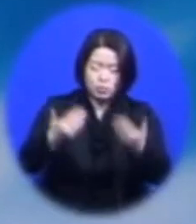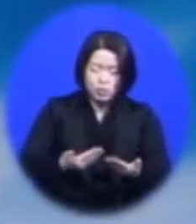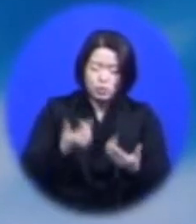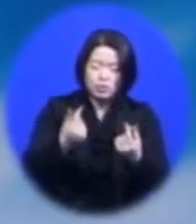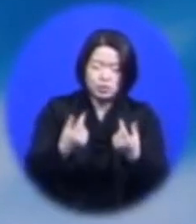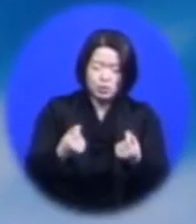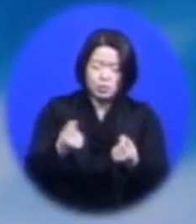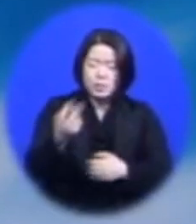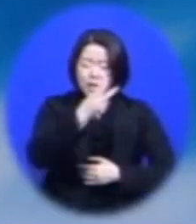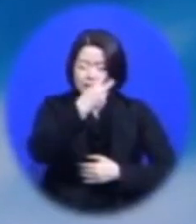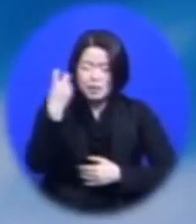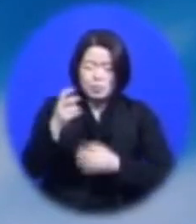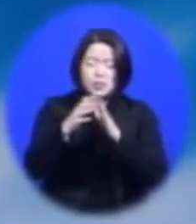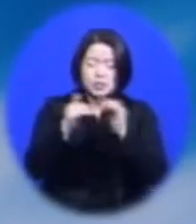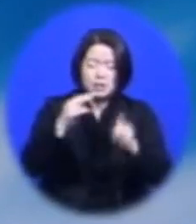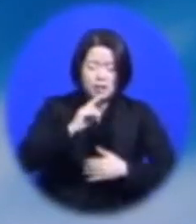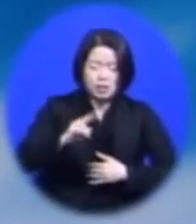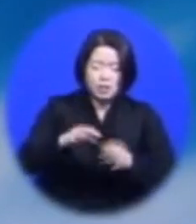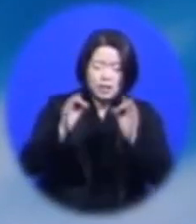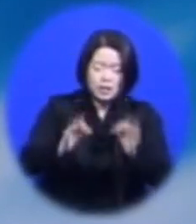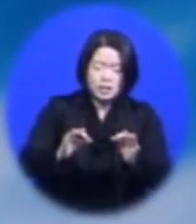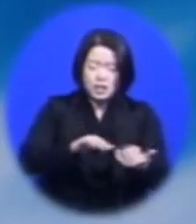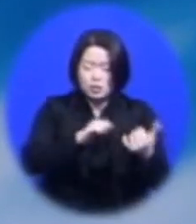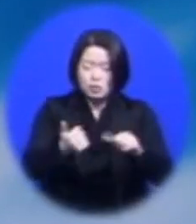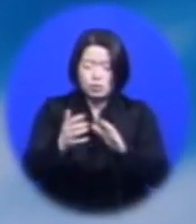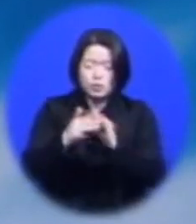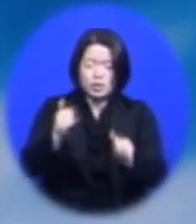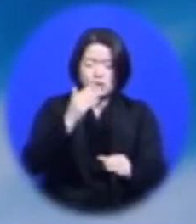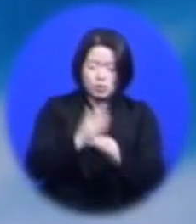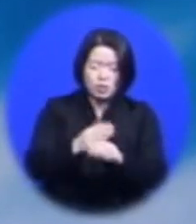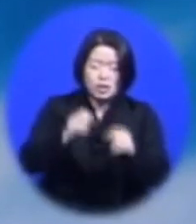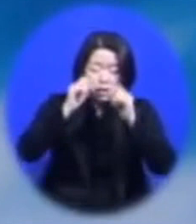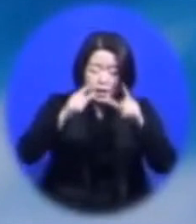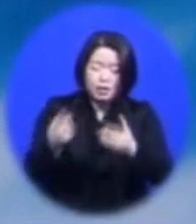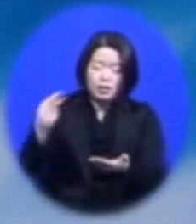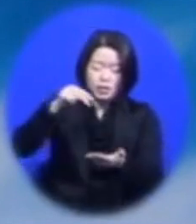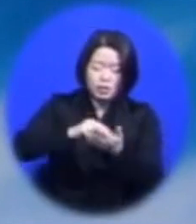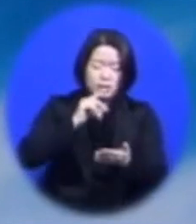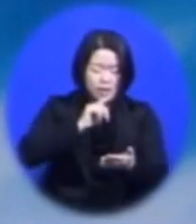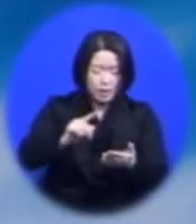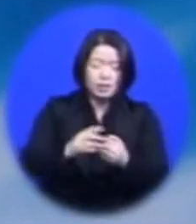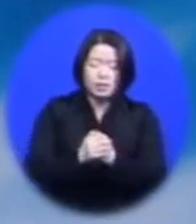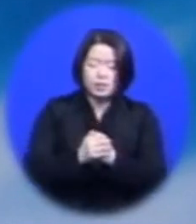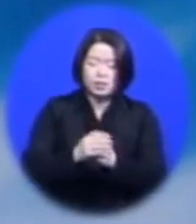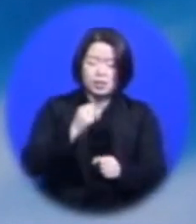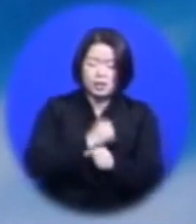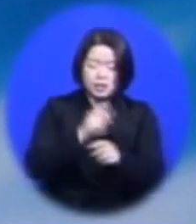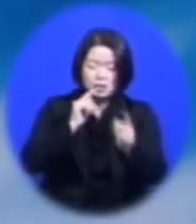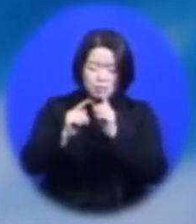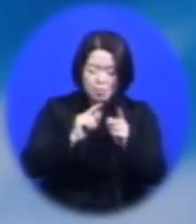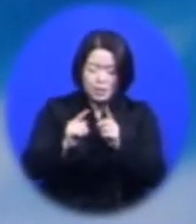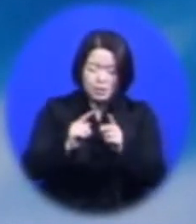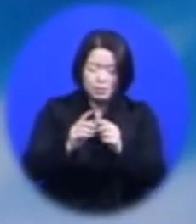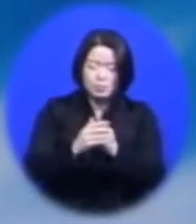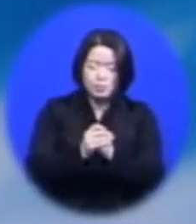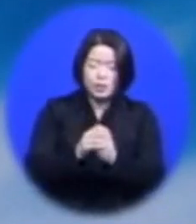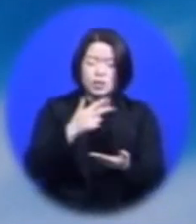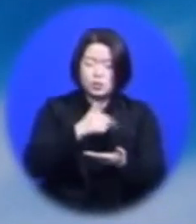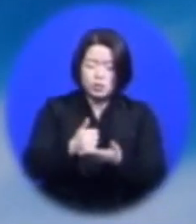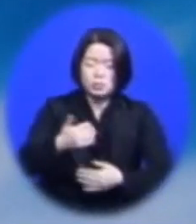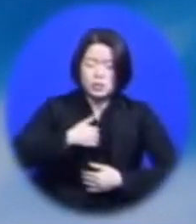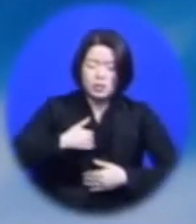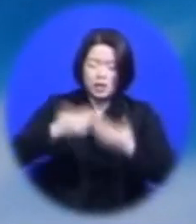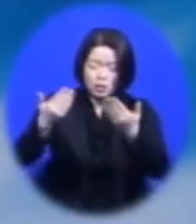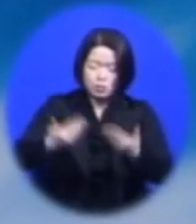자야 이제 죽은 자들 가운데서 깨어 일어나라. 하시는 말씀을 주님이